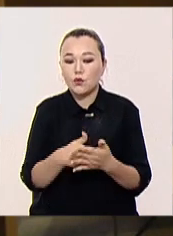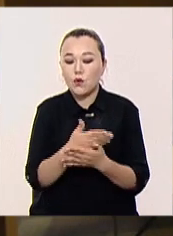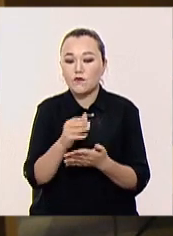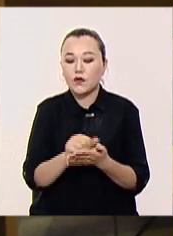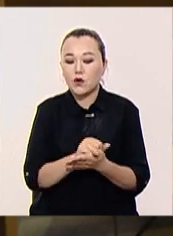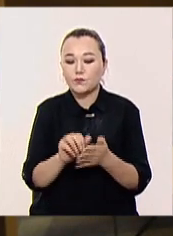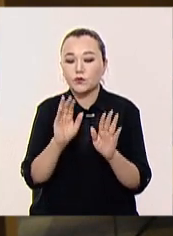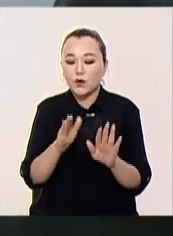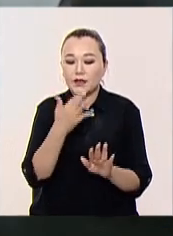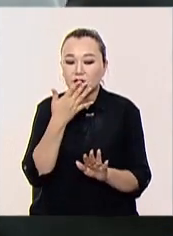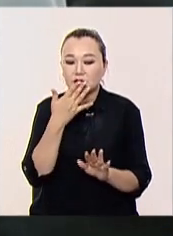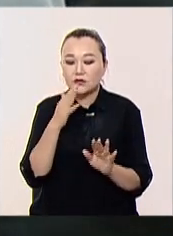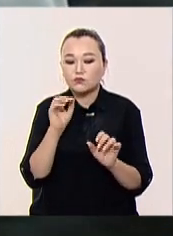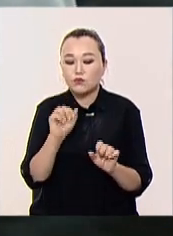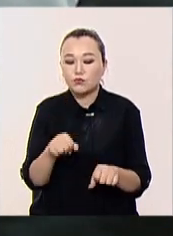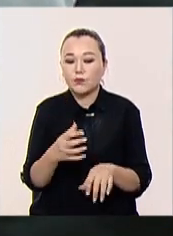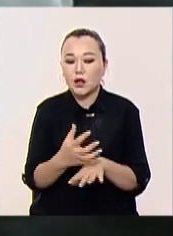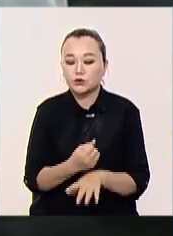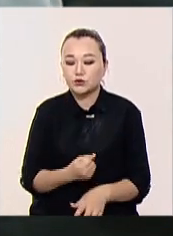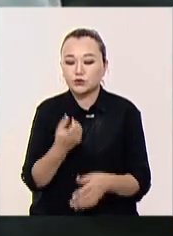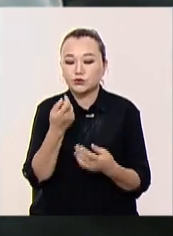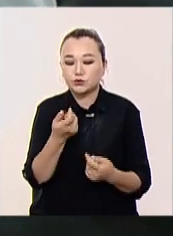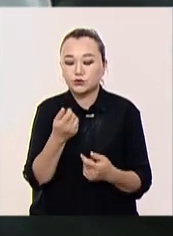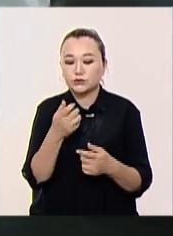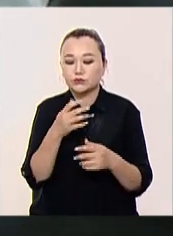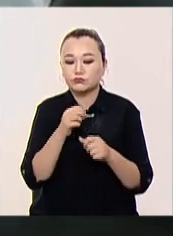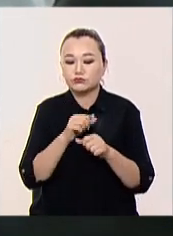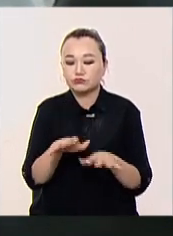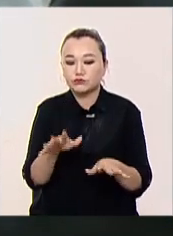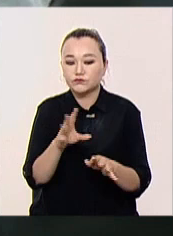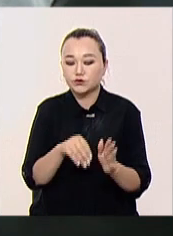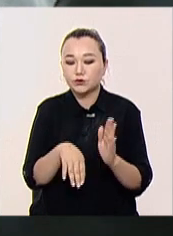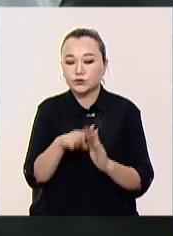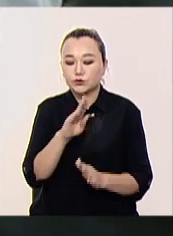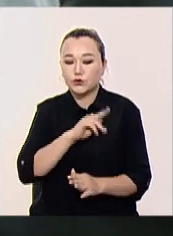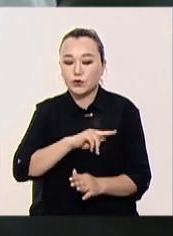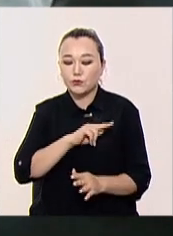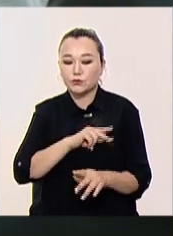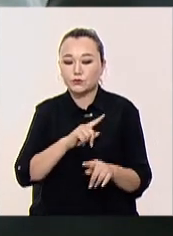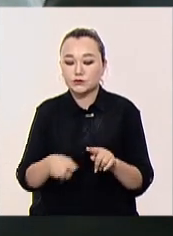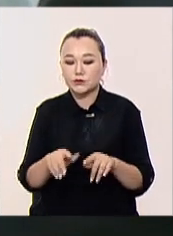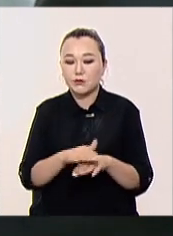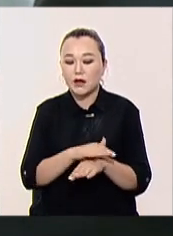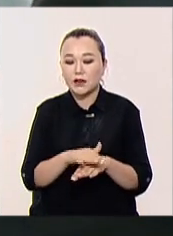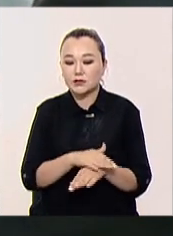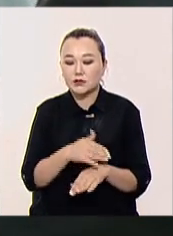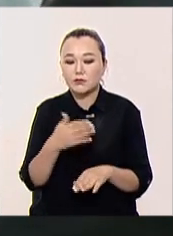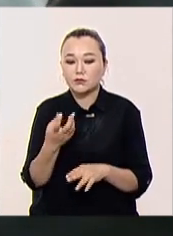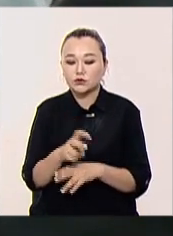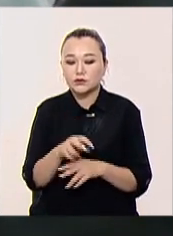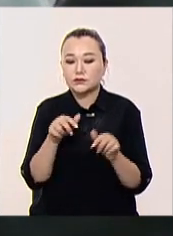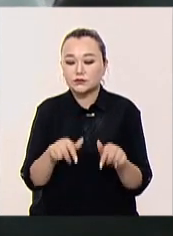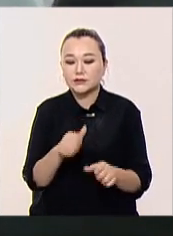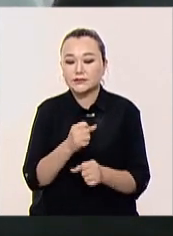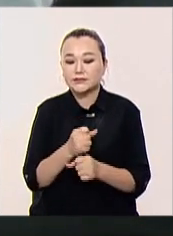только иностранцы. Сейчас немножко разгрузка и все хорошо. Работаете оперативно, молодцы. Пришел сюда